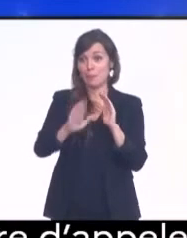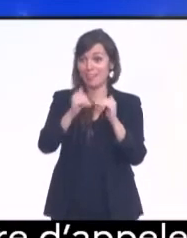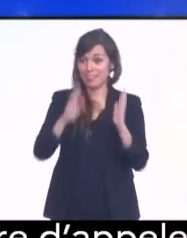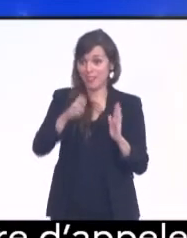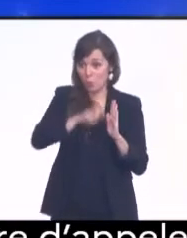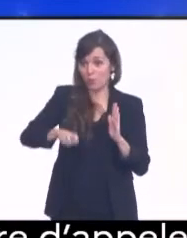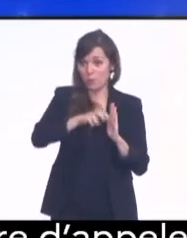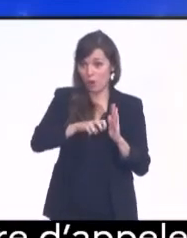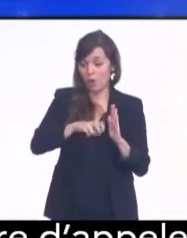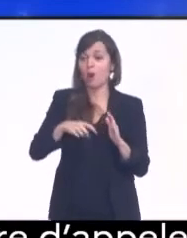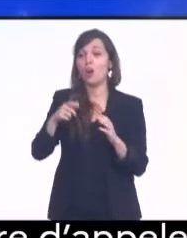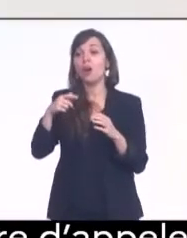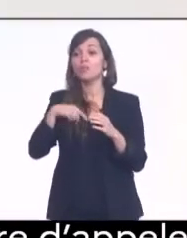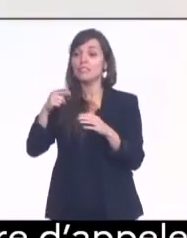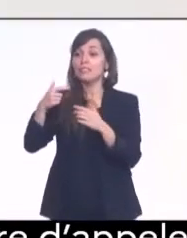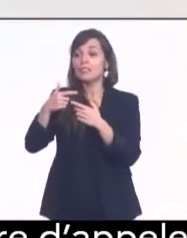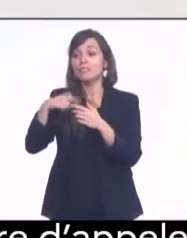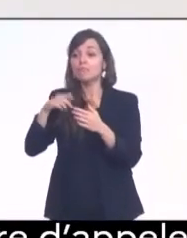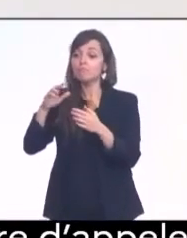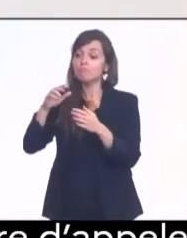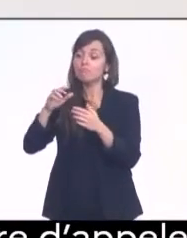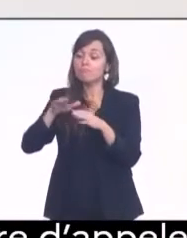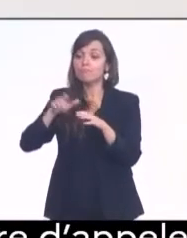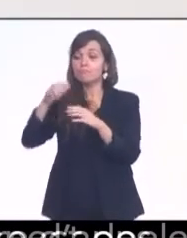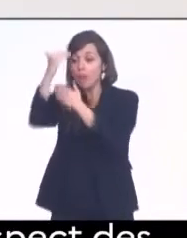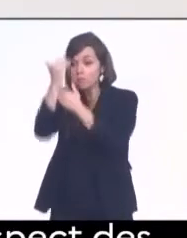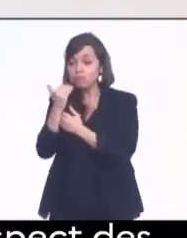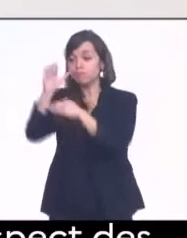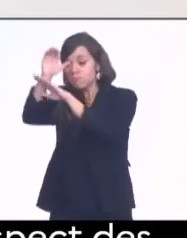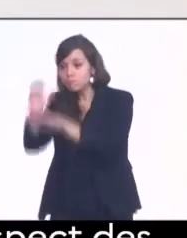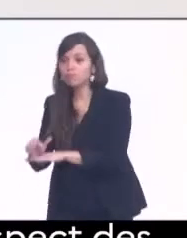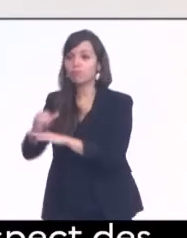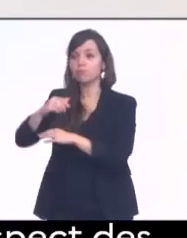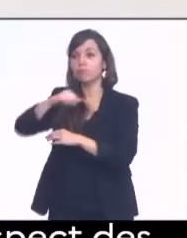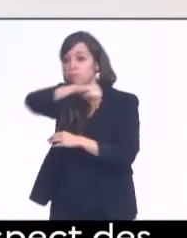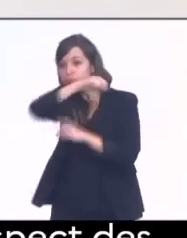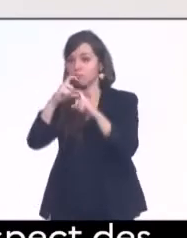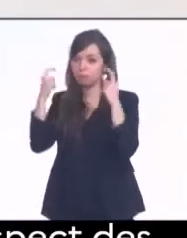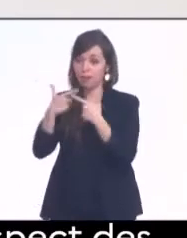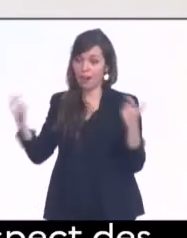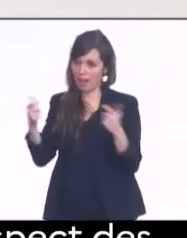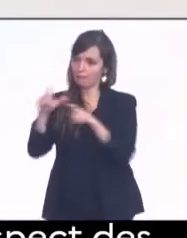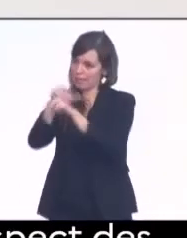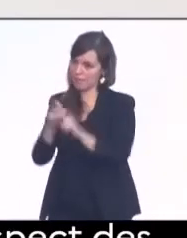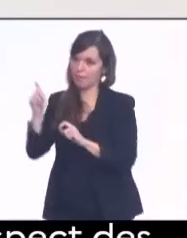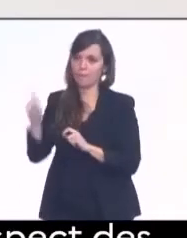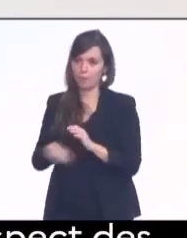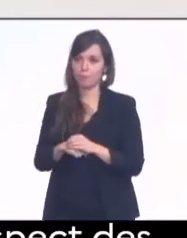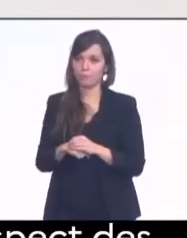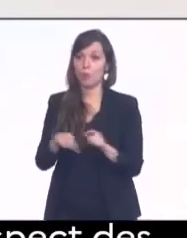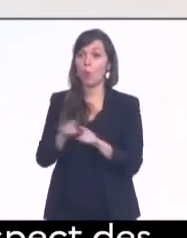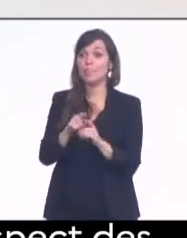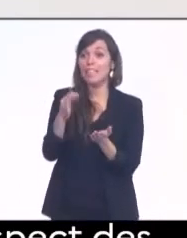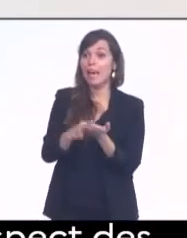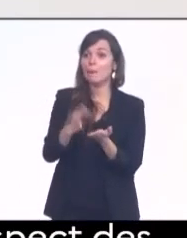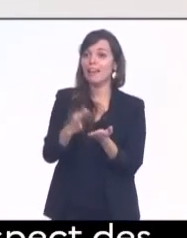les gestes barrières et de la distanciation physique. Je rappelle également qu'il est important d'activer l'application